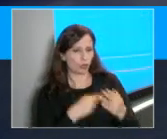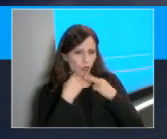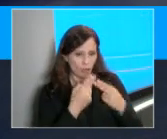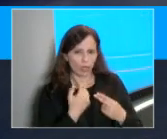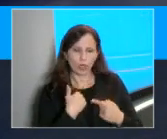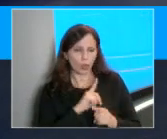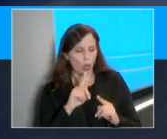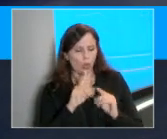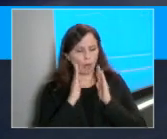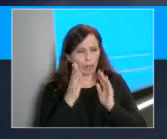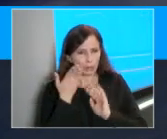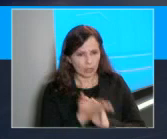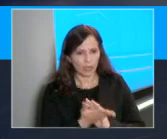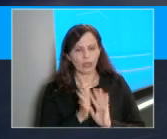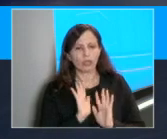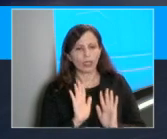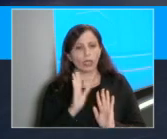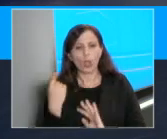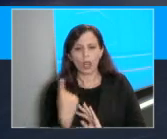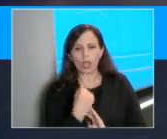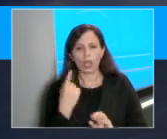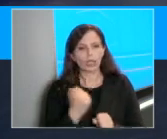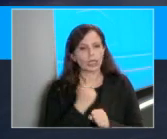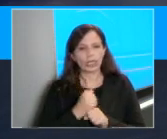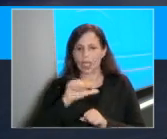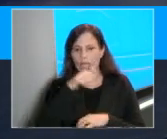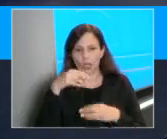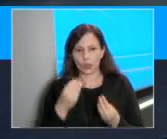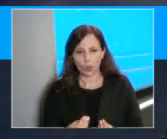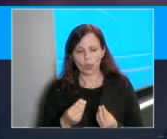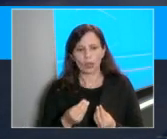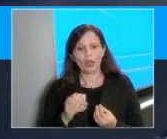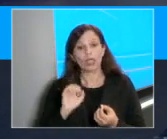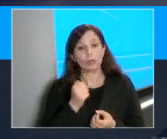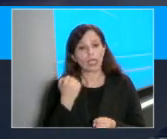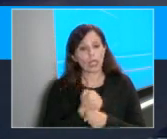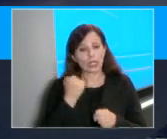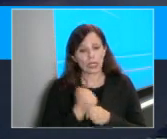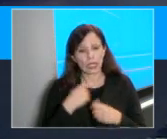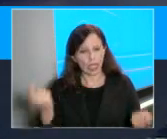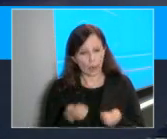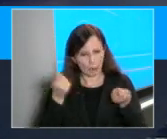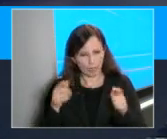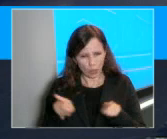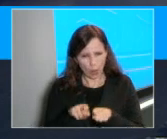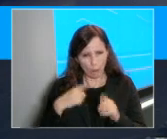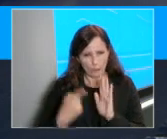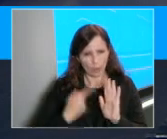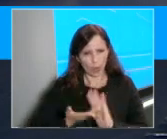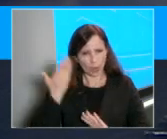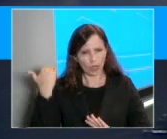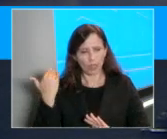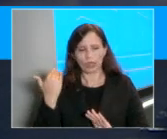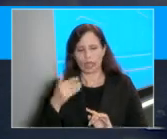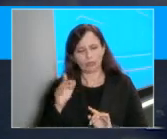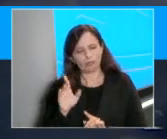בכלל. מבחינתנו שכל אחד יעשה הכי טוב שהוא יודע, אני חושב שהוא יעשה טעות גדולה אם הוא יעשה קמפיין גוואלד כזה שוב, אבל מבחינתנו אנחנו לא בונים